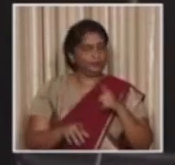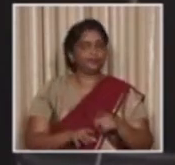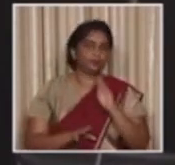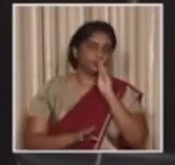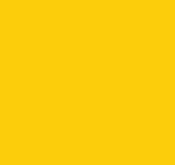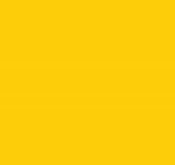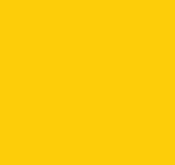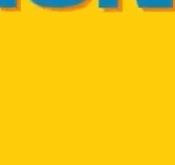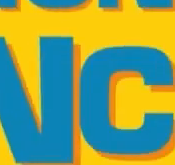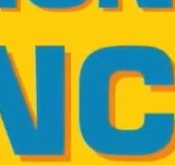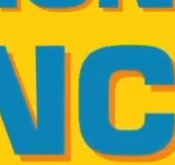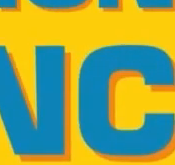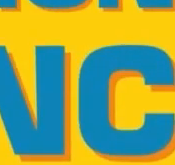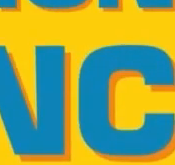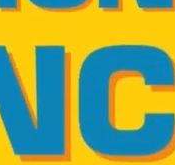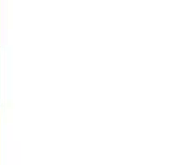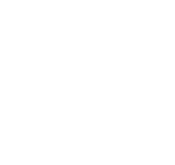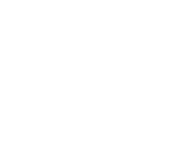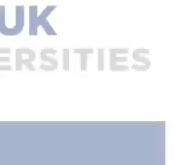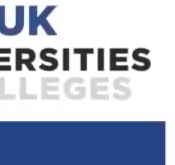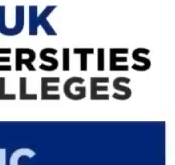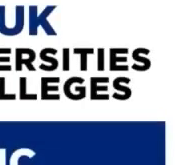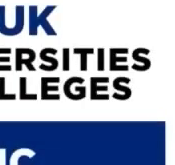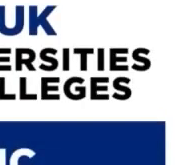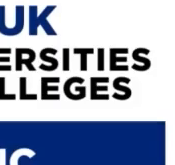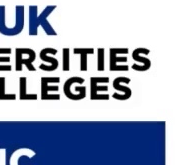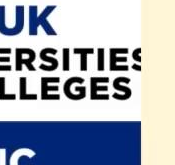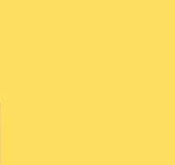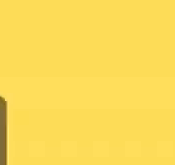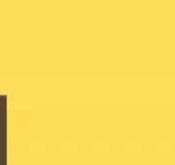අපි සාමාන්‍ය වර්ෂ Start your global foundation with ANC call now